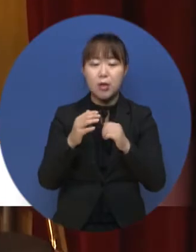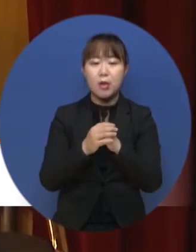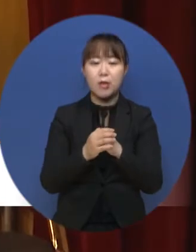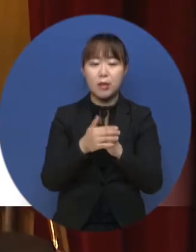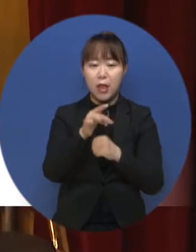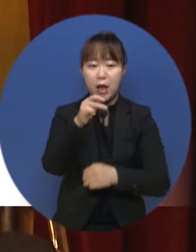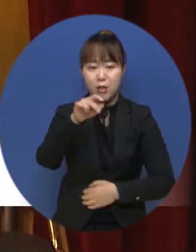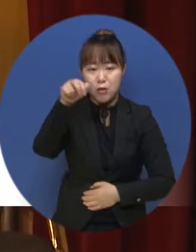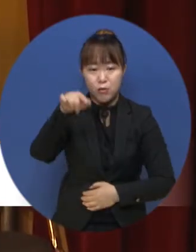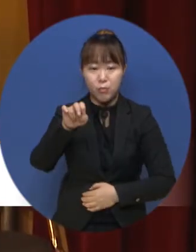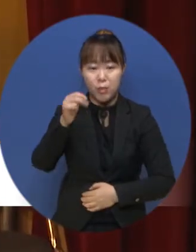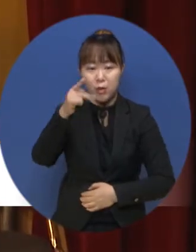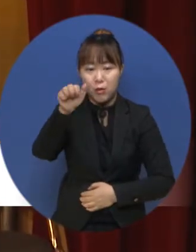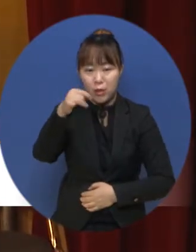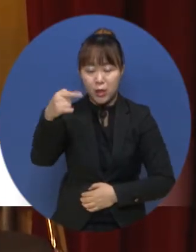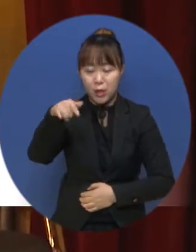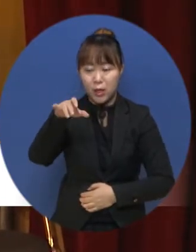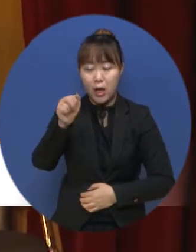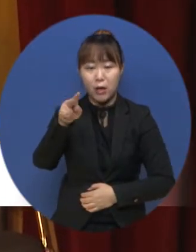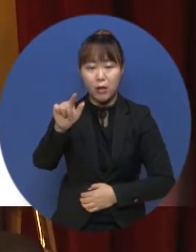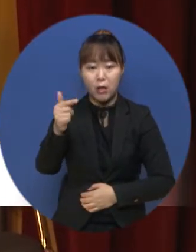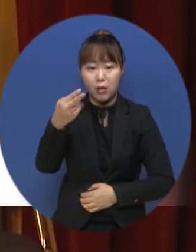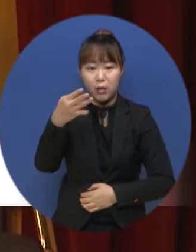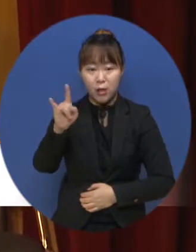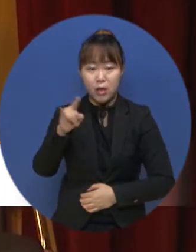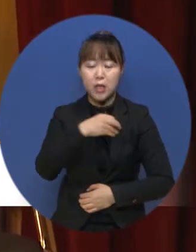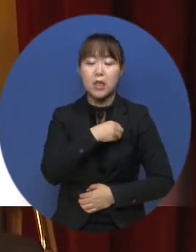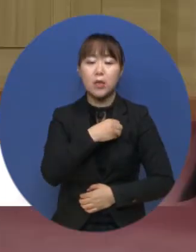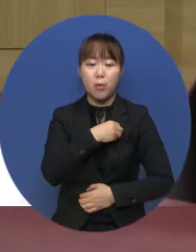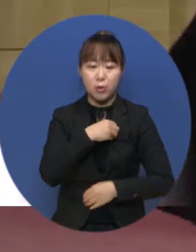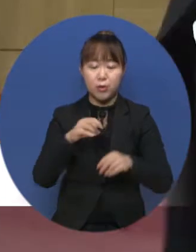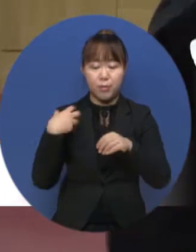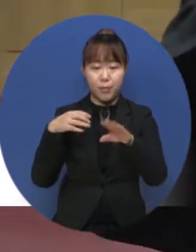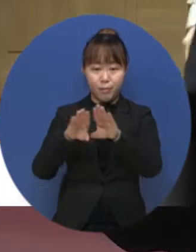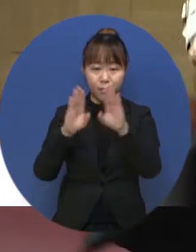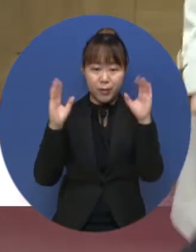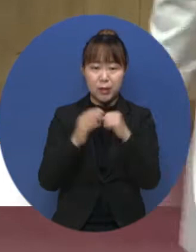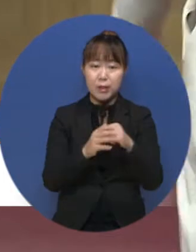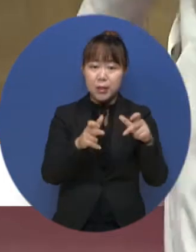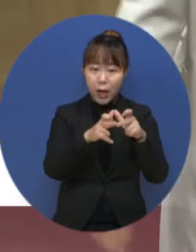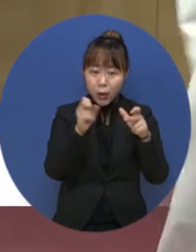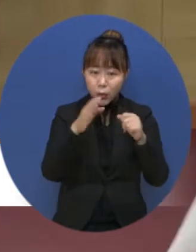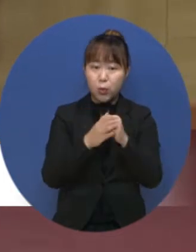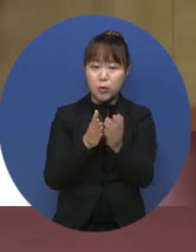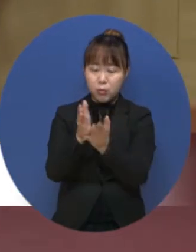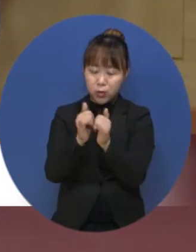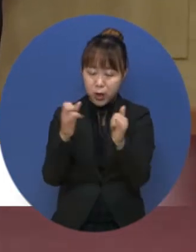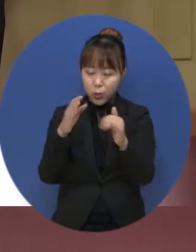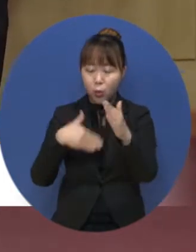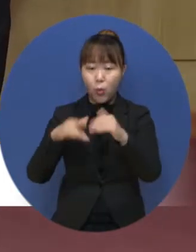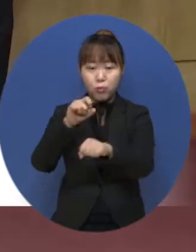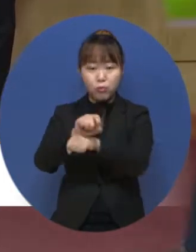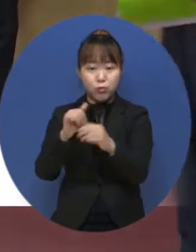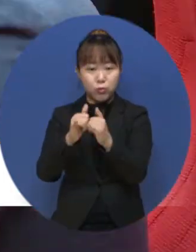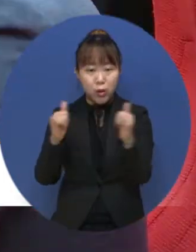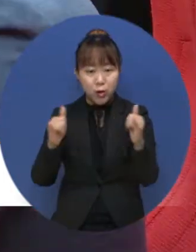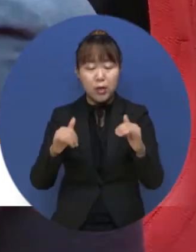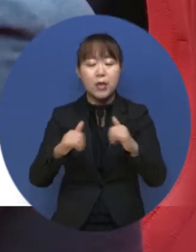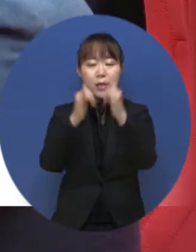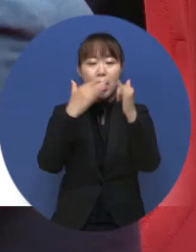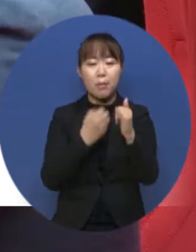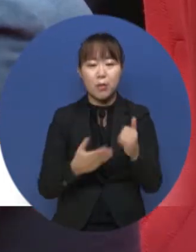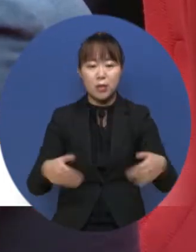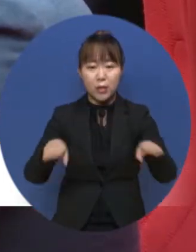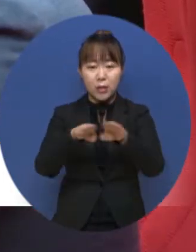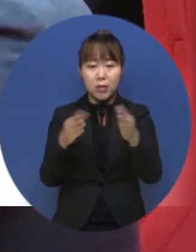나현수, 민덕희, 강현태 의원 주최로 열렸습니다. 장애인뿐만 아니라 전문가와 공무원, 사회복지시설